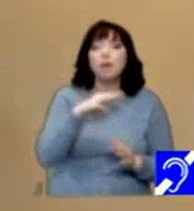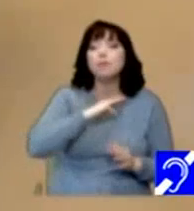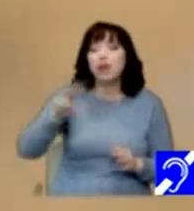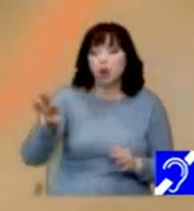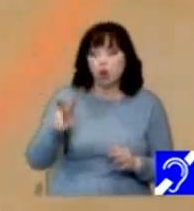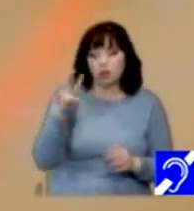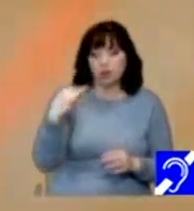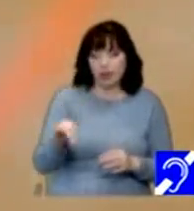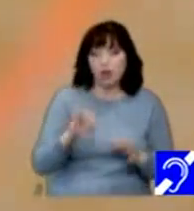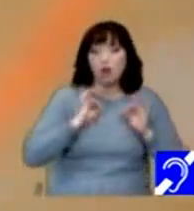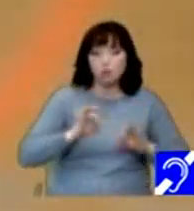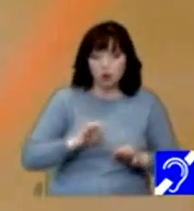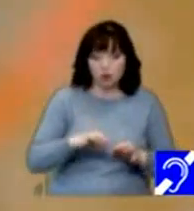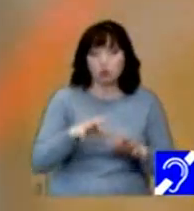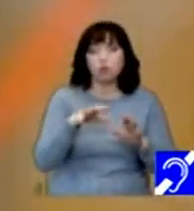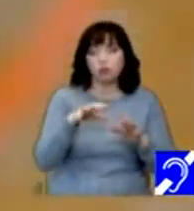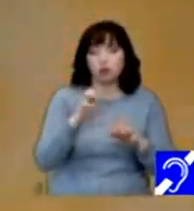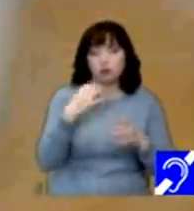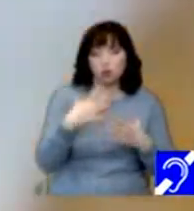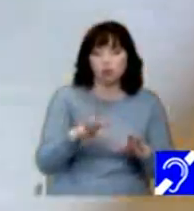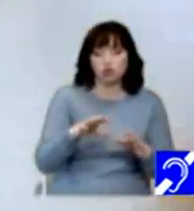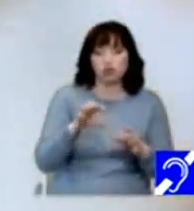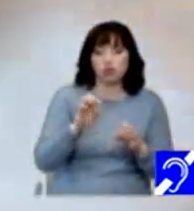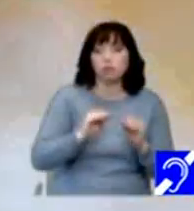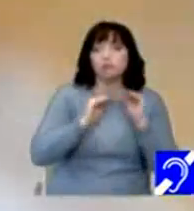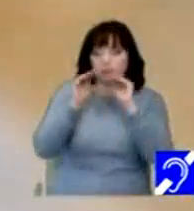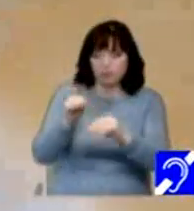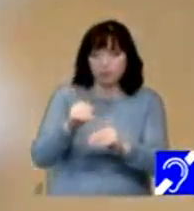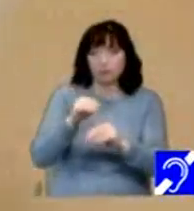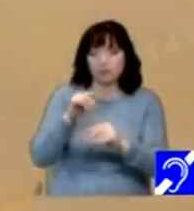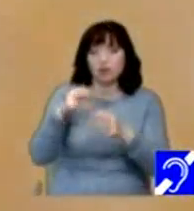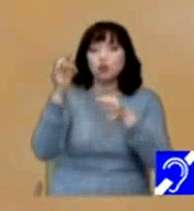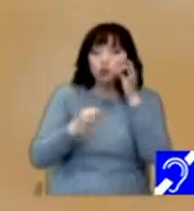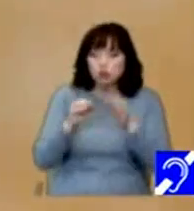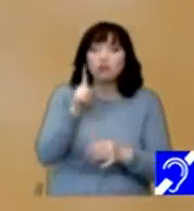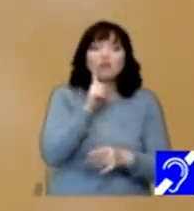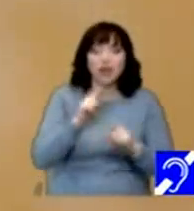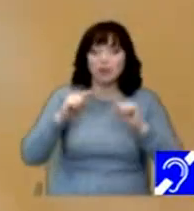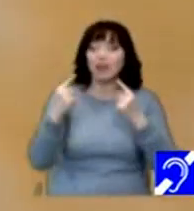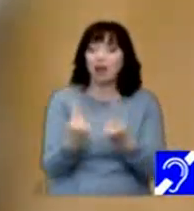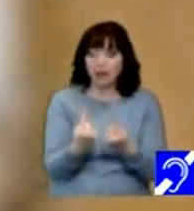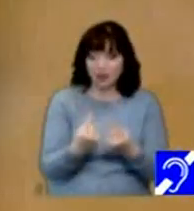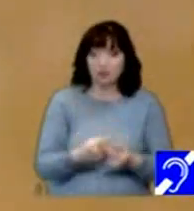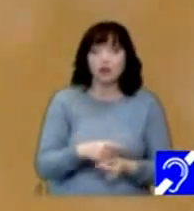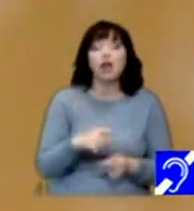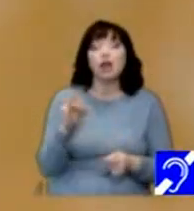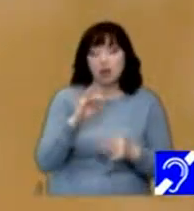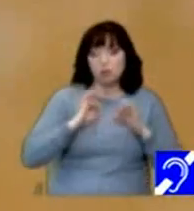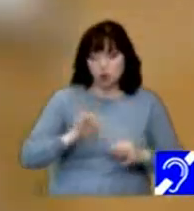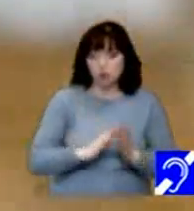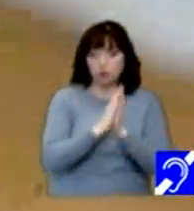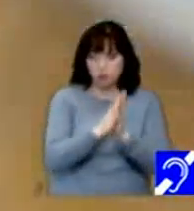lei. Procurorii au obținut în instanța de judecată plasarea cetățeanului rus în arest preventiv. Anchetatorii cer și